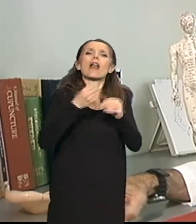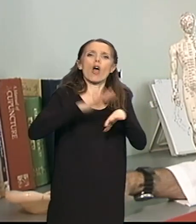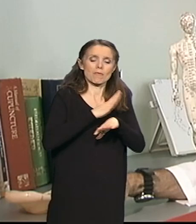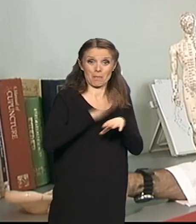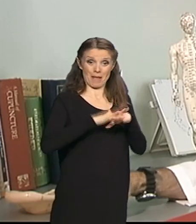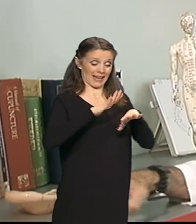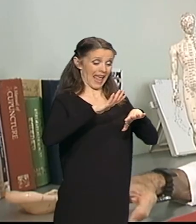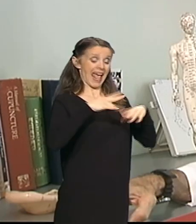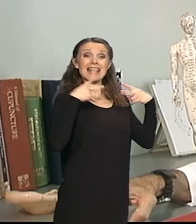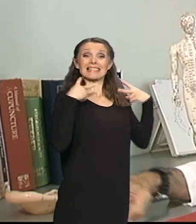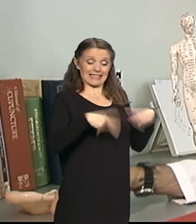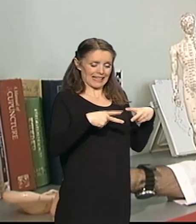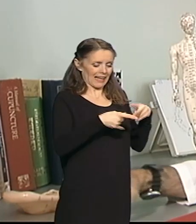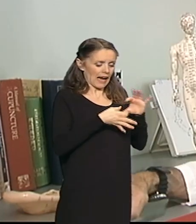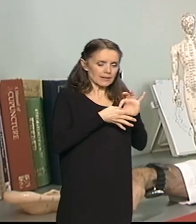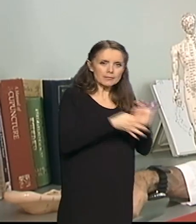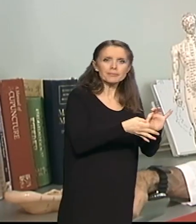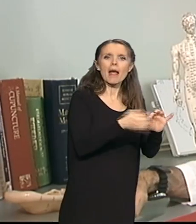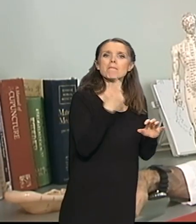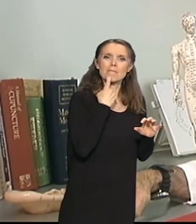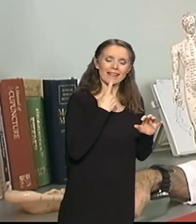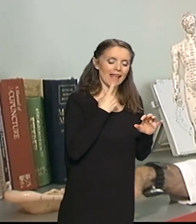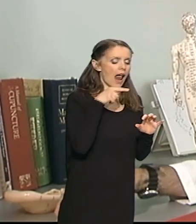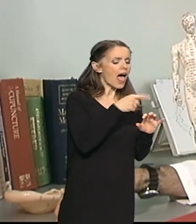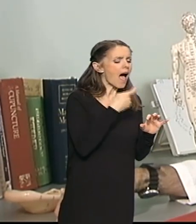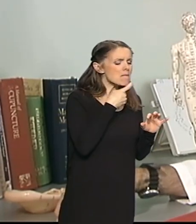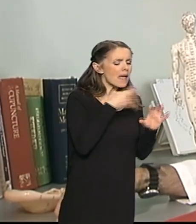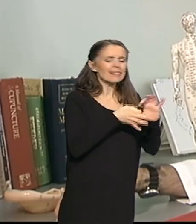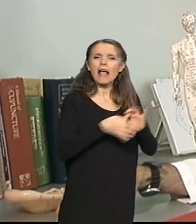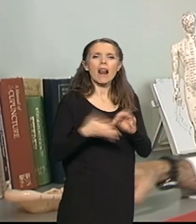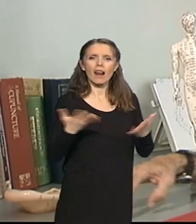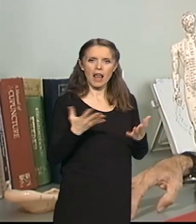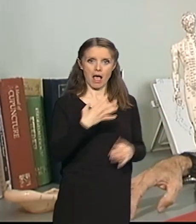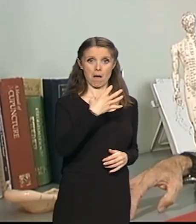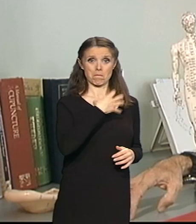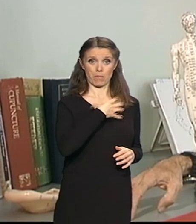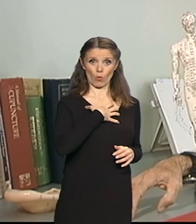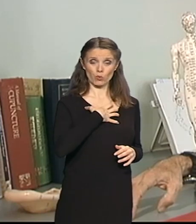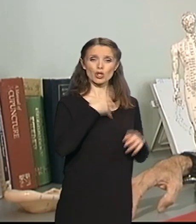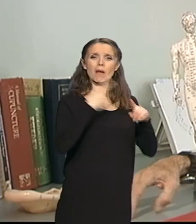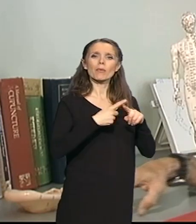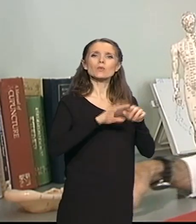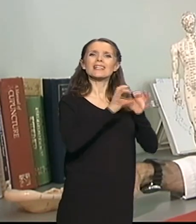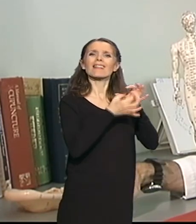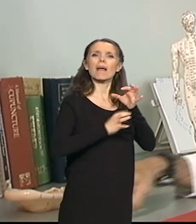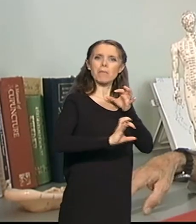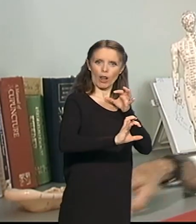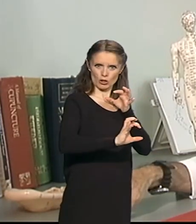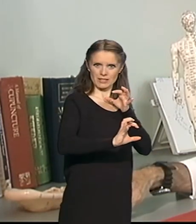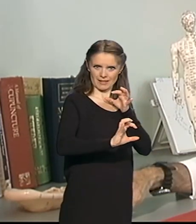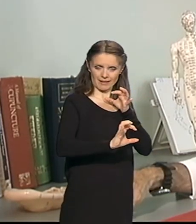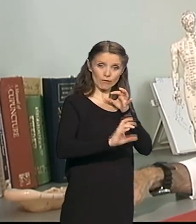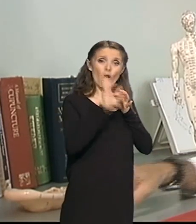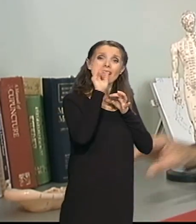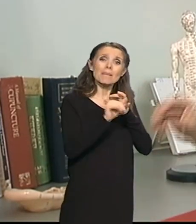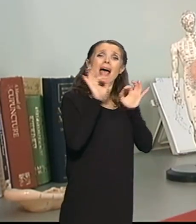a elementu metala su pridodati, odnosno pripadaju mu pluća i debelo crevo. I onda postoje